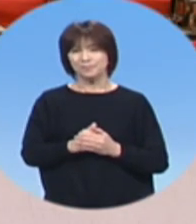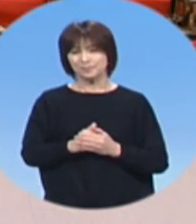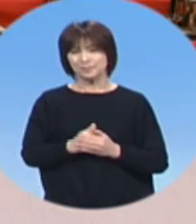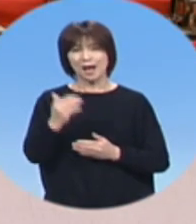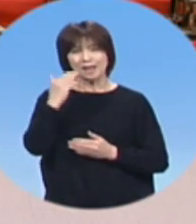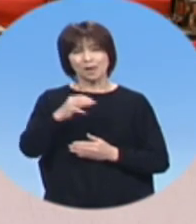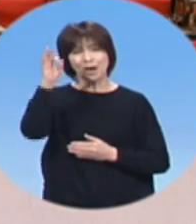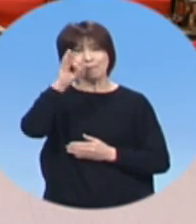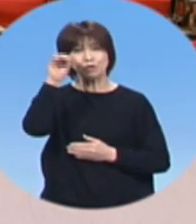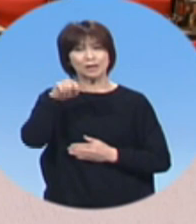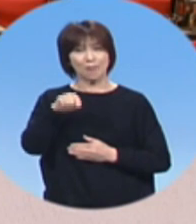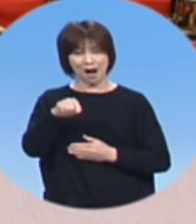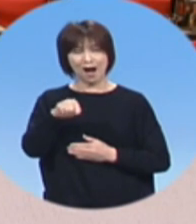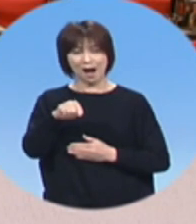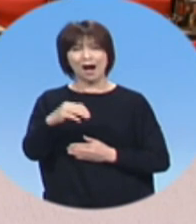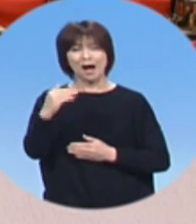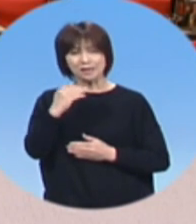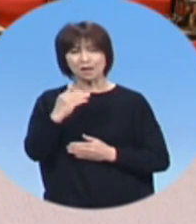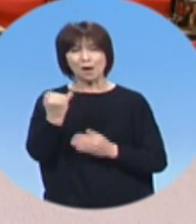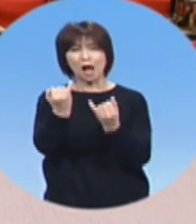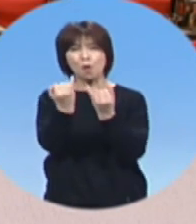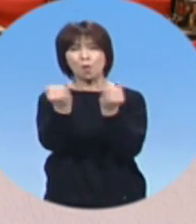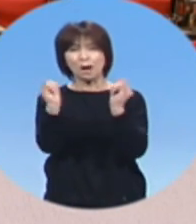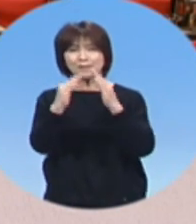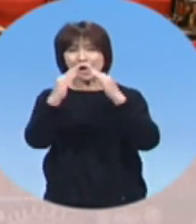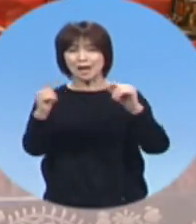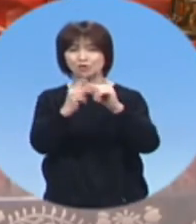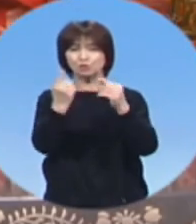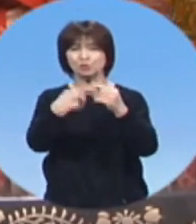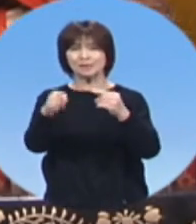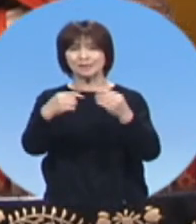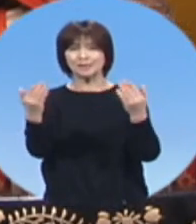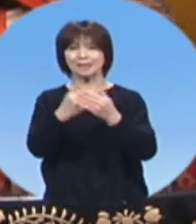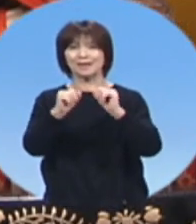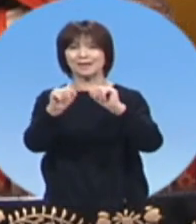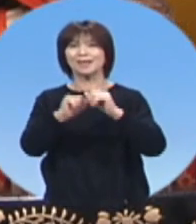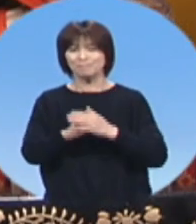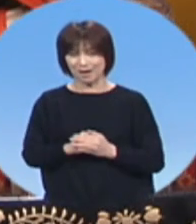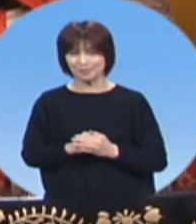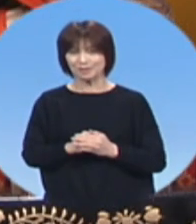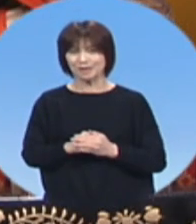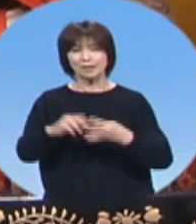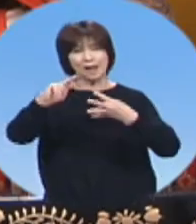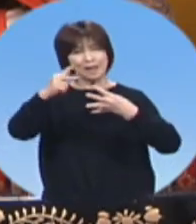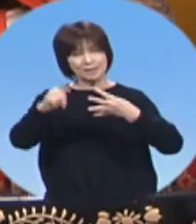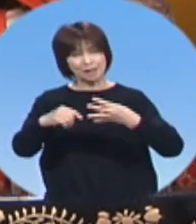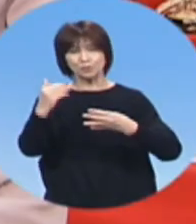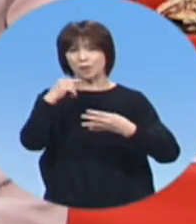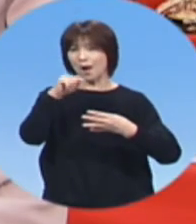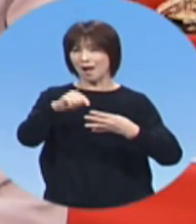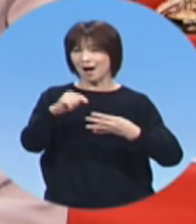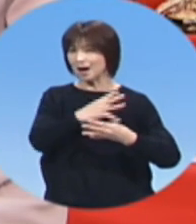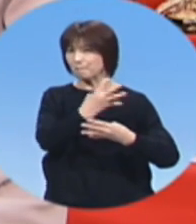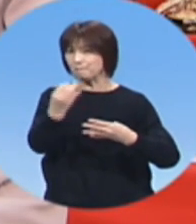さわらひなめぐりはさわらおかみさん会が中心になって行っています。 この季節さわらではた